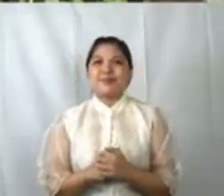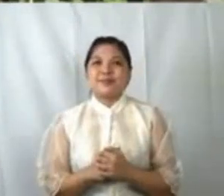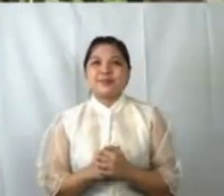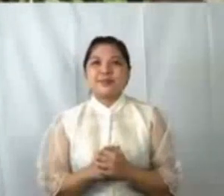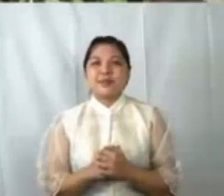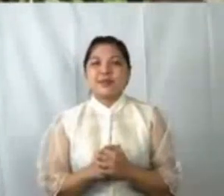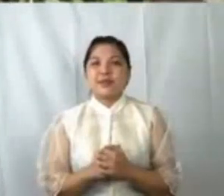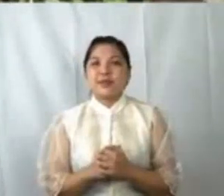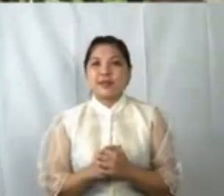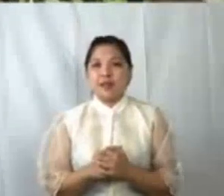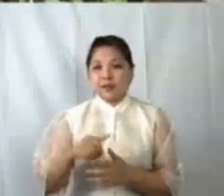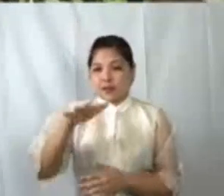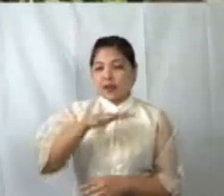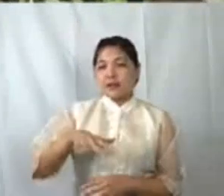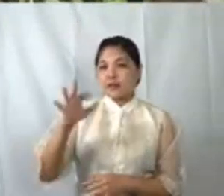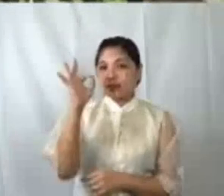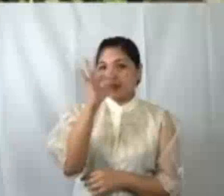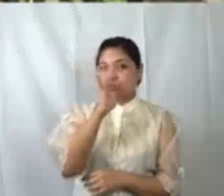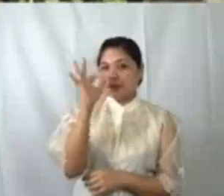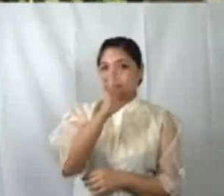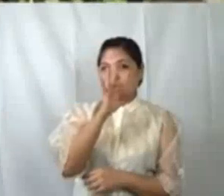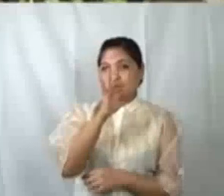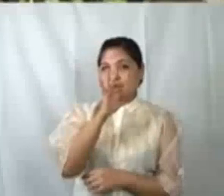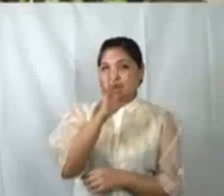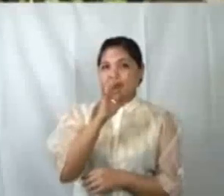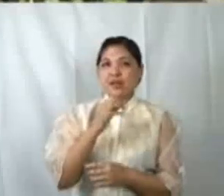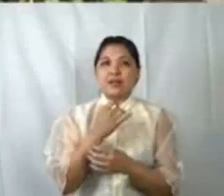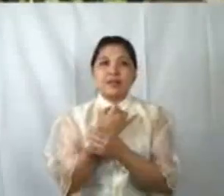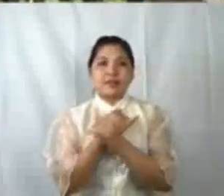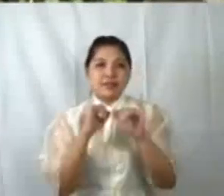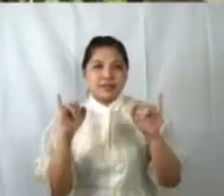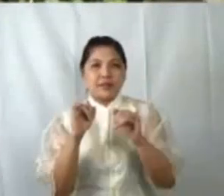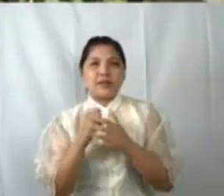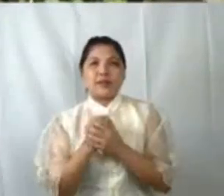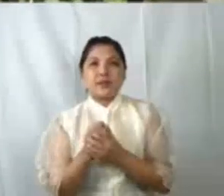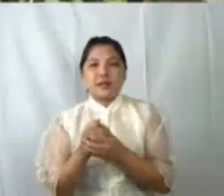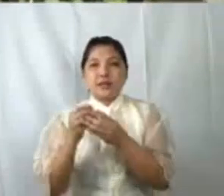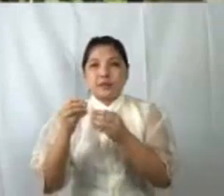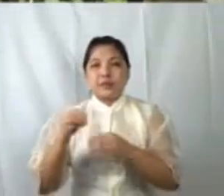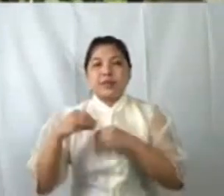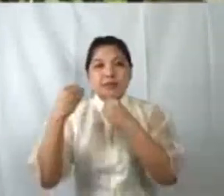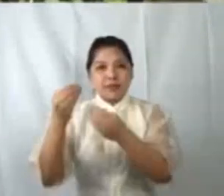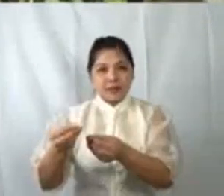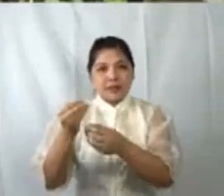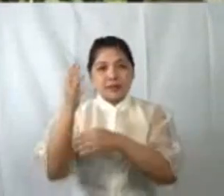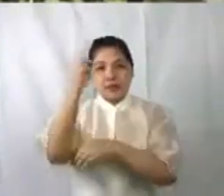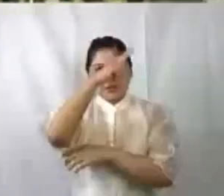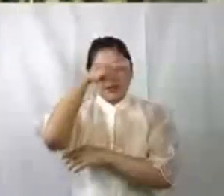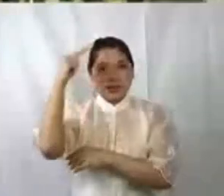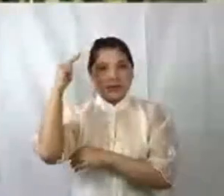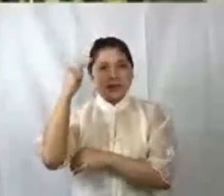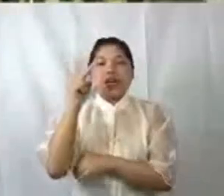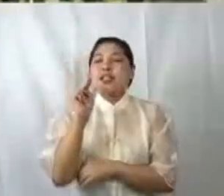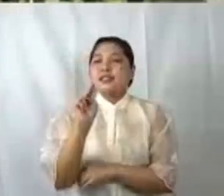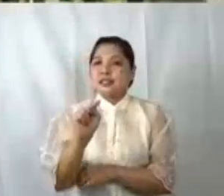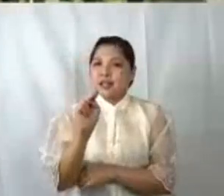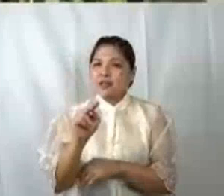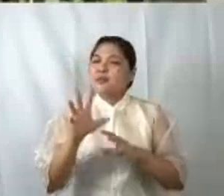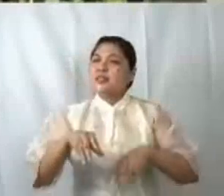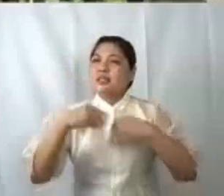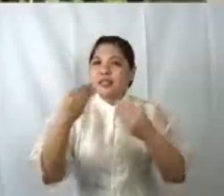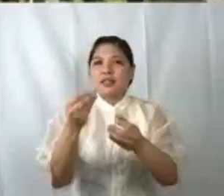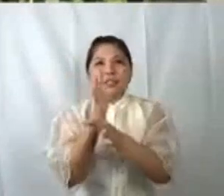At bilang mga Pilipino, ang kasarinlan na ipinamana ng ating mga bayani ay dapat